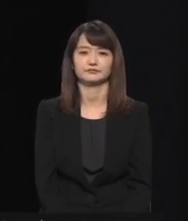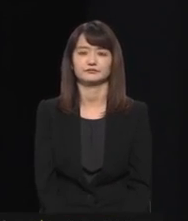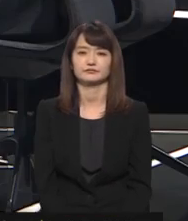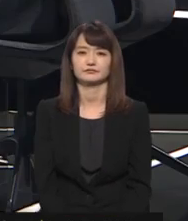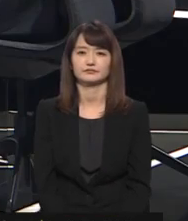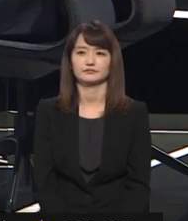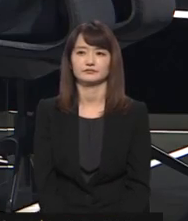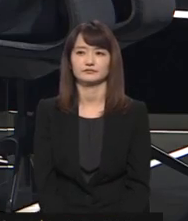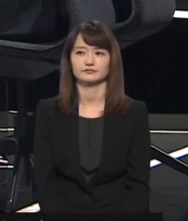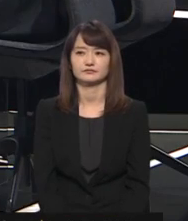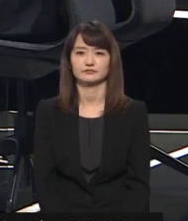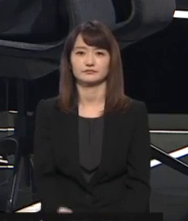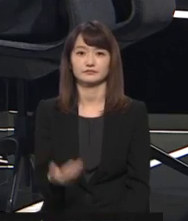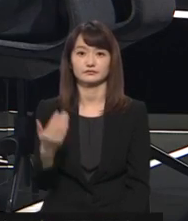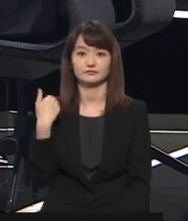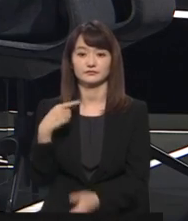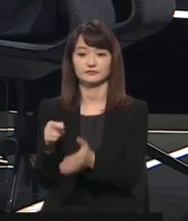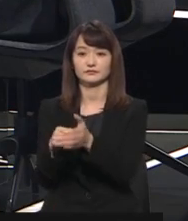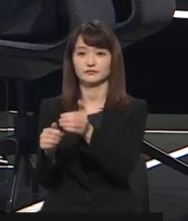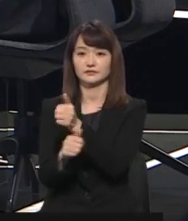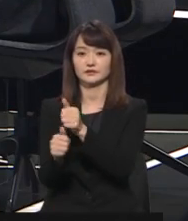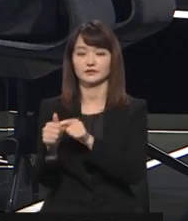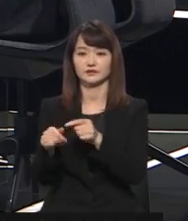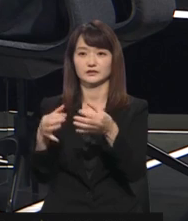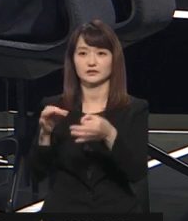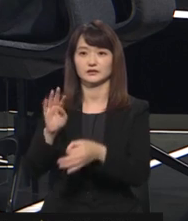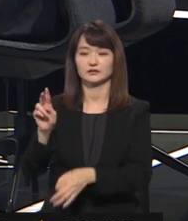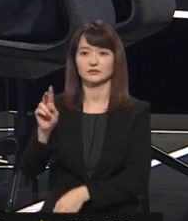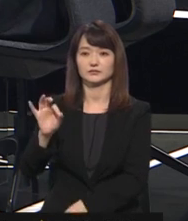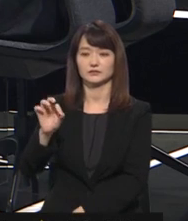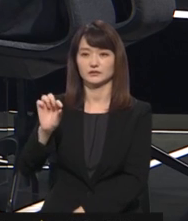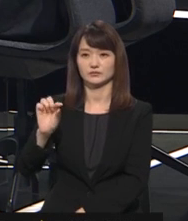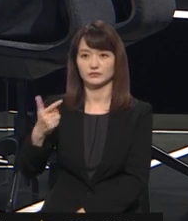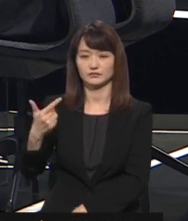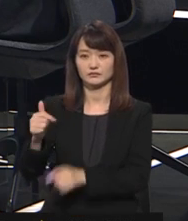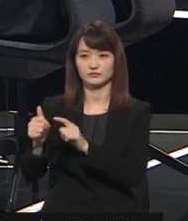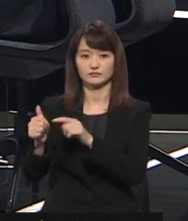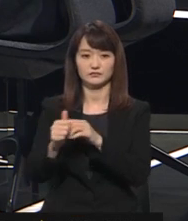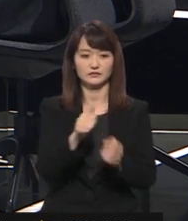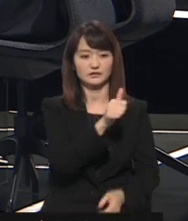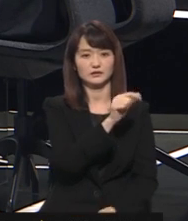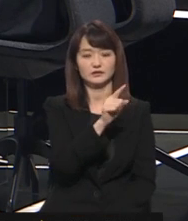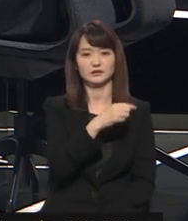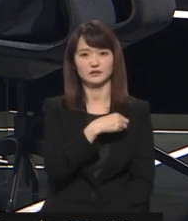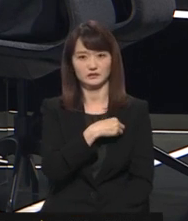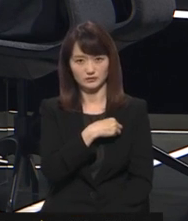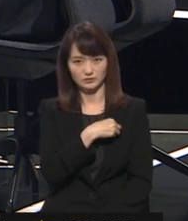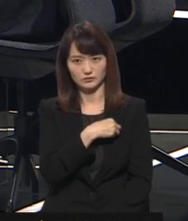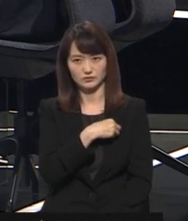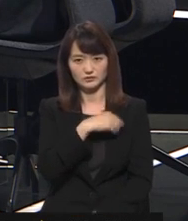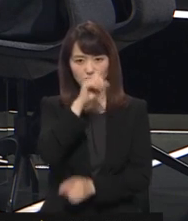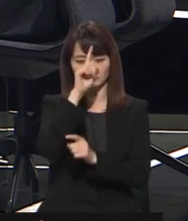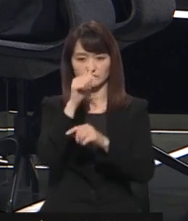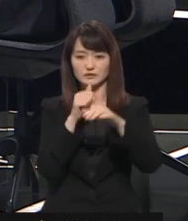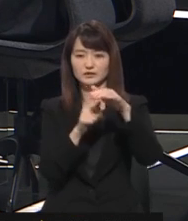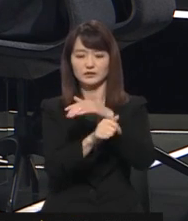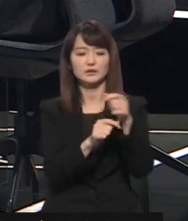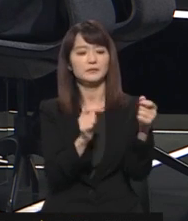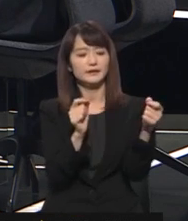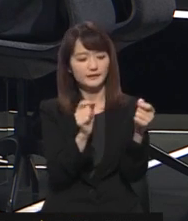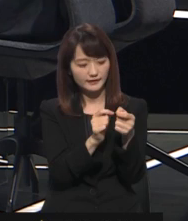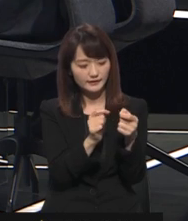김병민 전 빌의 의원은 하태경 운이 이준석 전 대표 친하기 때문에 그 말이 맞을 거다 라고 했지만 아